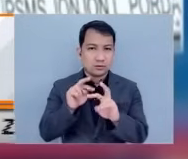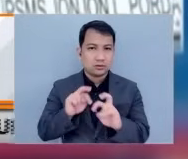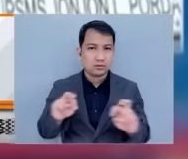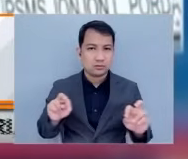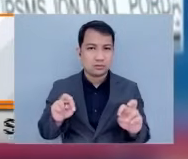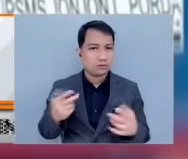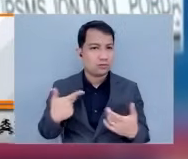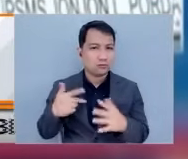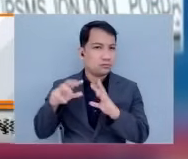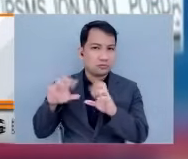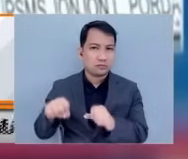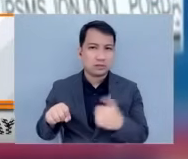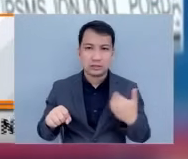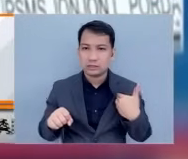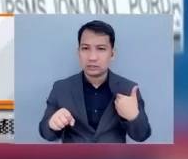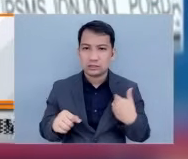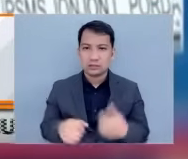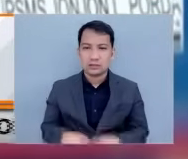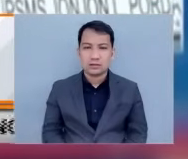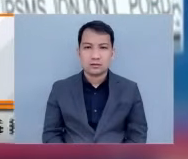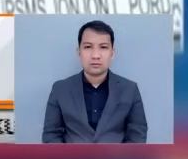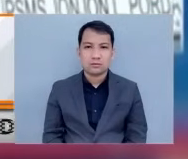them. Pwede hindi?